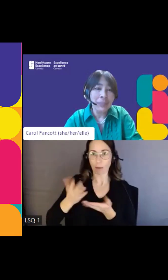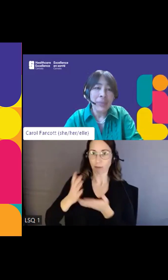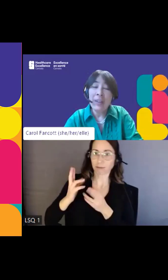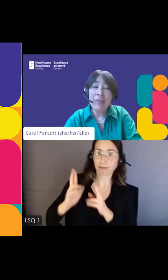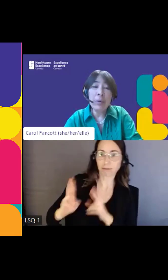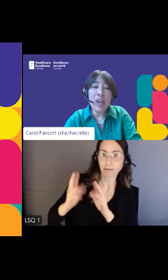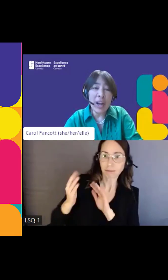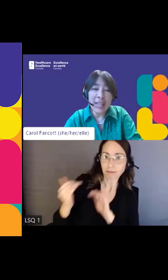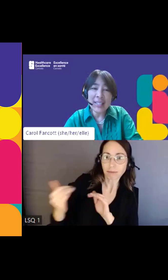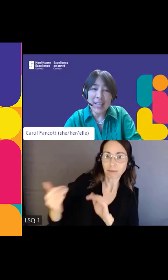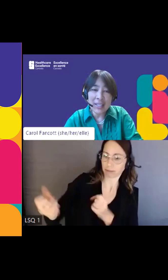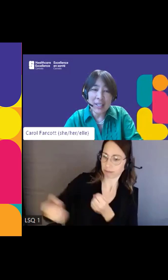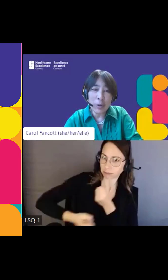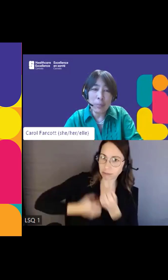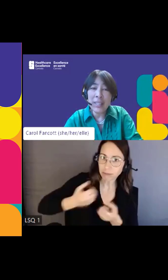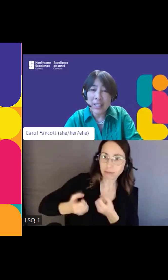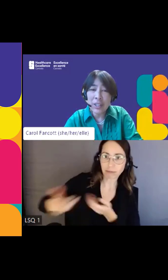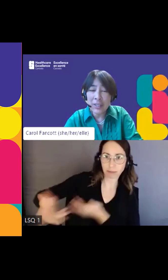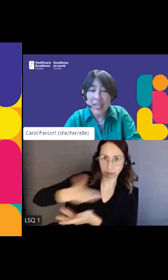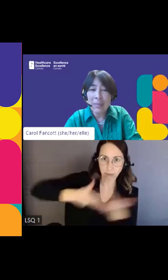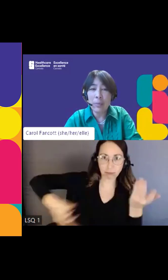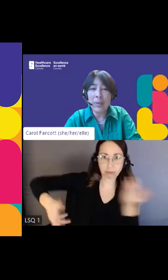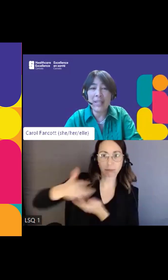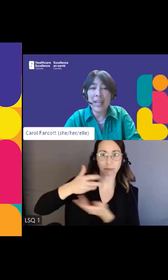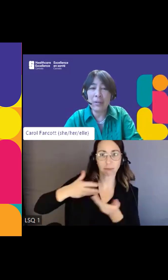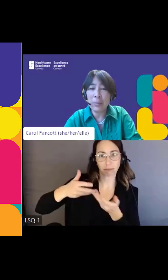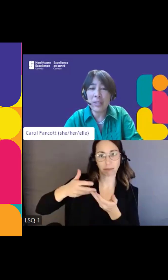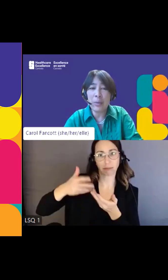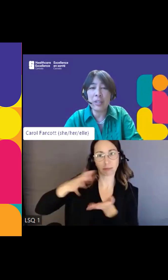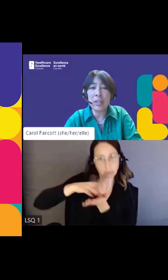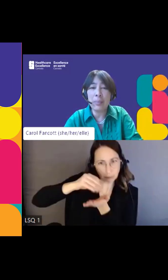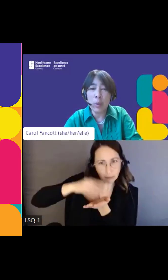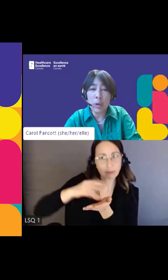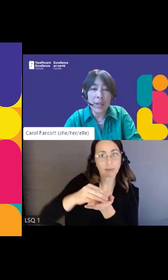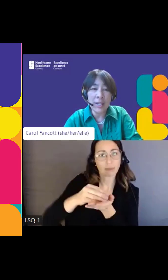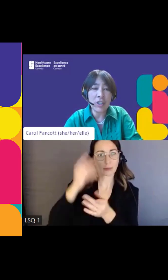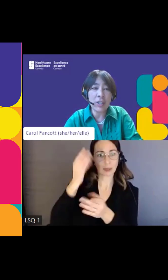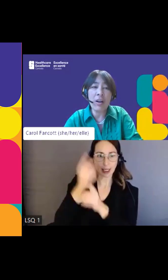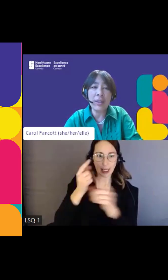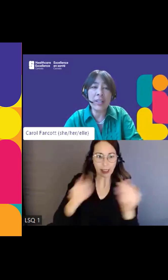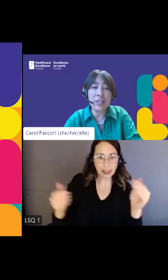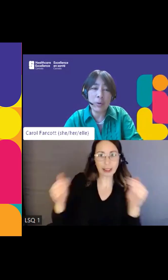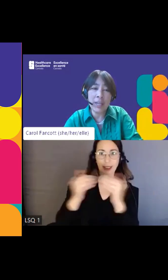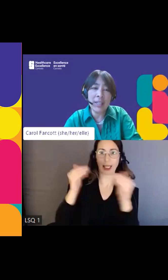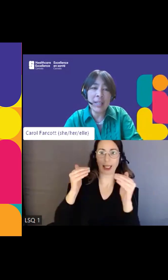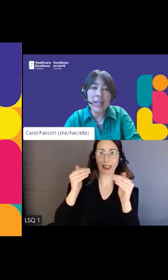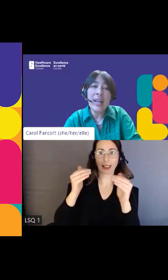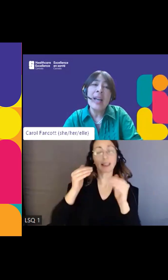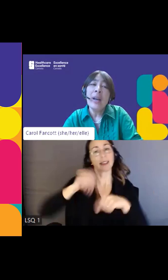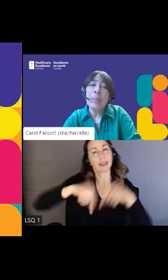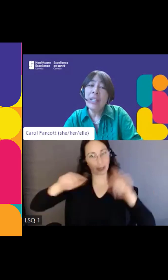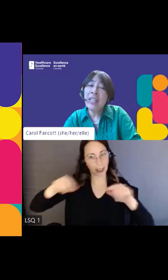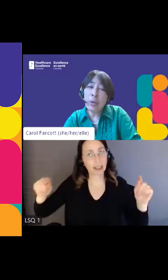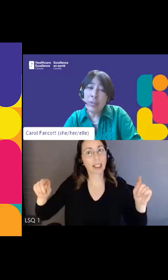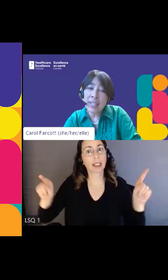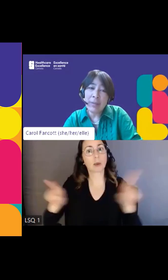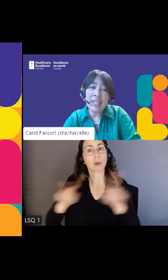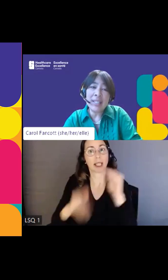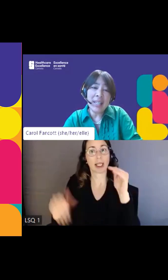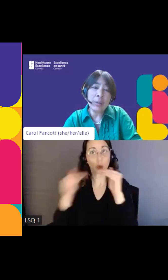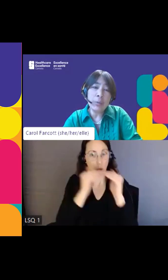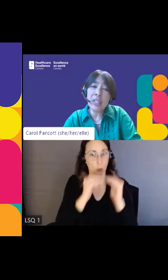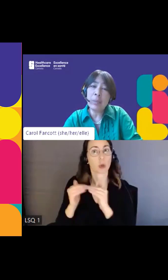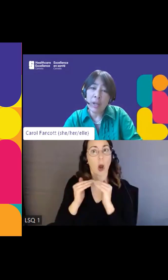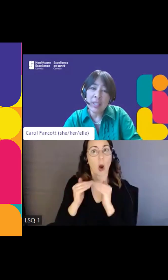l'équité, la diversité et l'inclusion. Alors, si vous ne l'avez pas encore fait, veuillez répondre à la question du sondage qui apparaît à